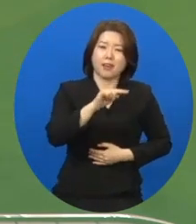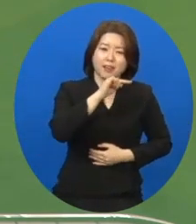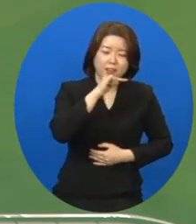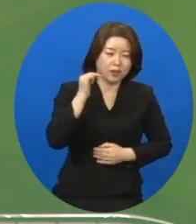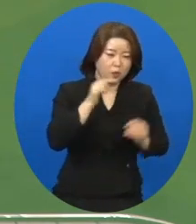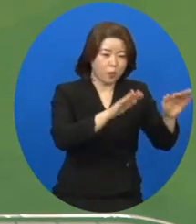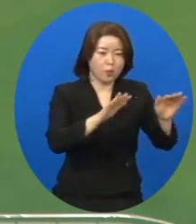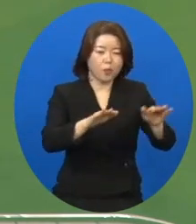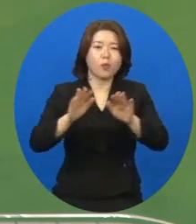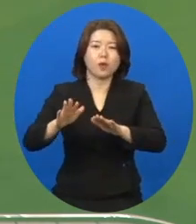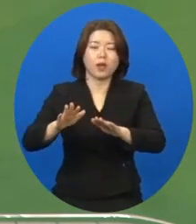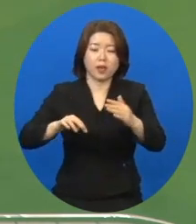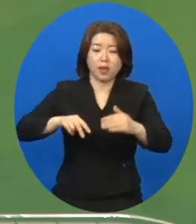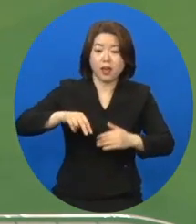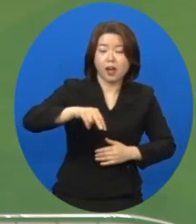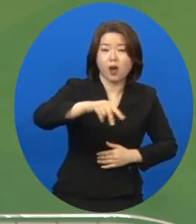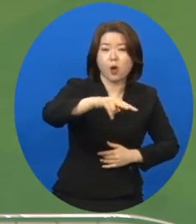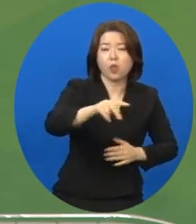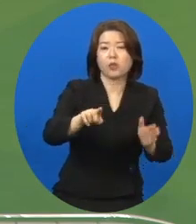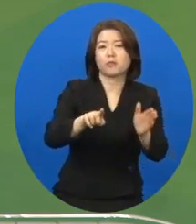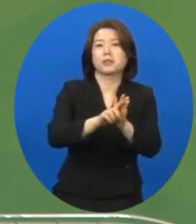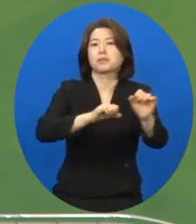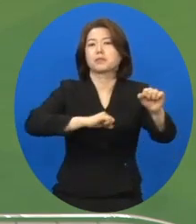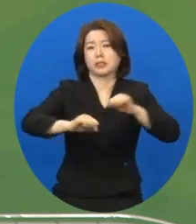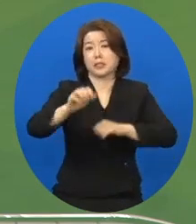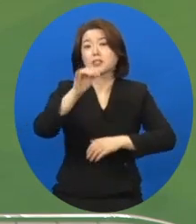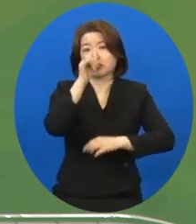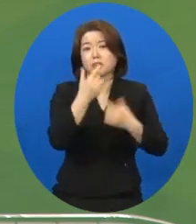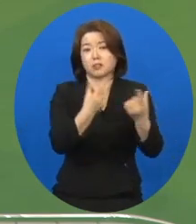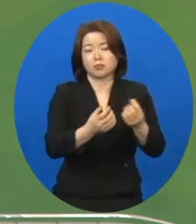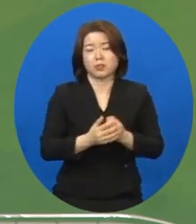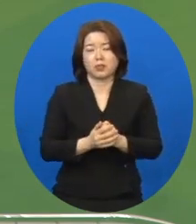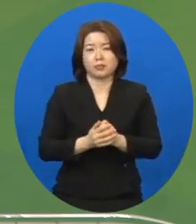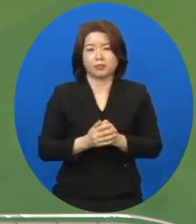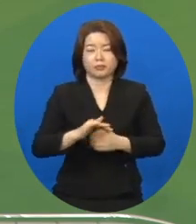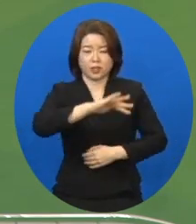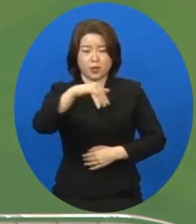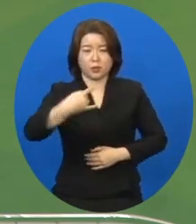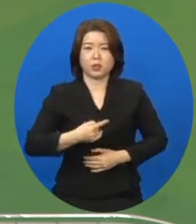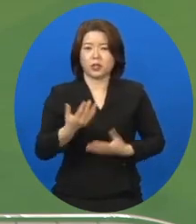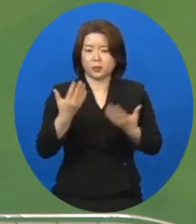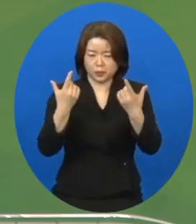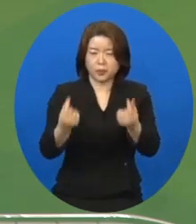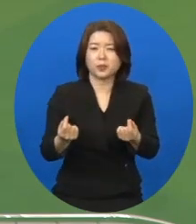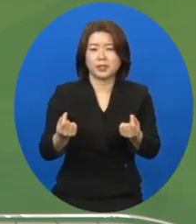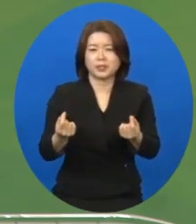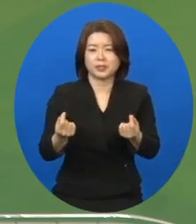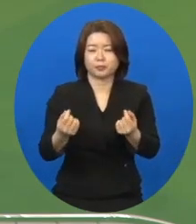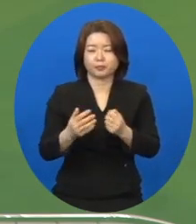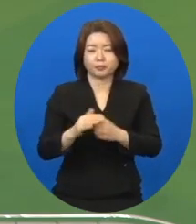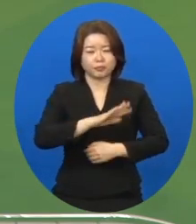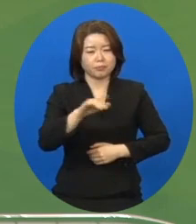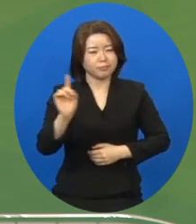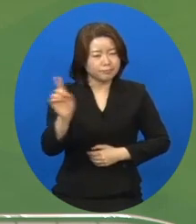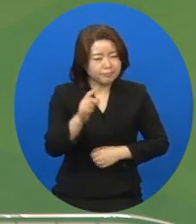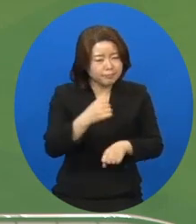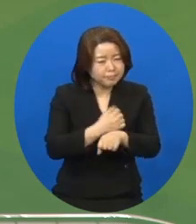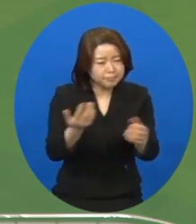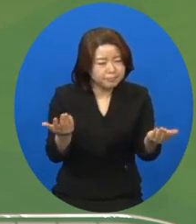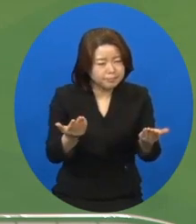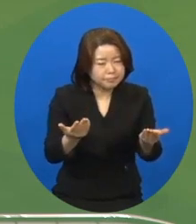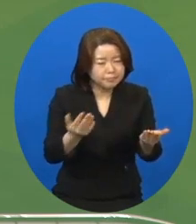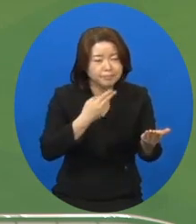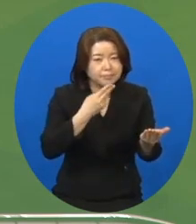건너는 믿음의 역사였어요. 우리에게도 이와 같이 우리가 아무것도 하지 않고